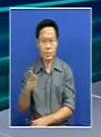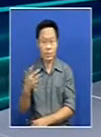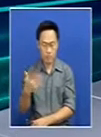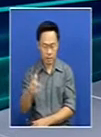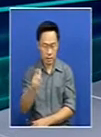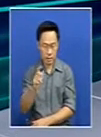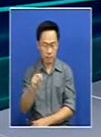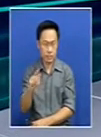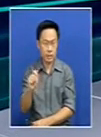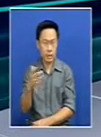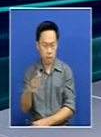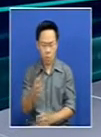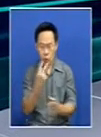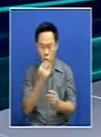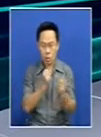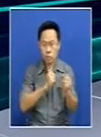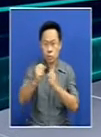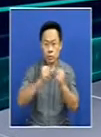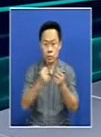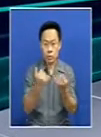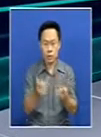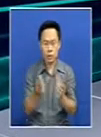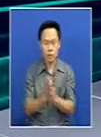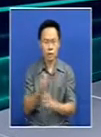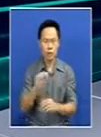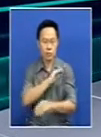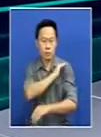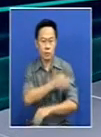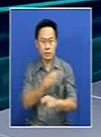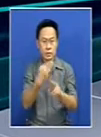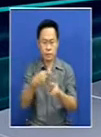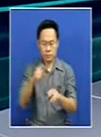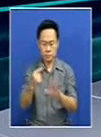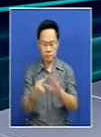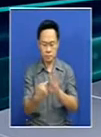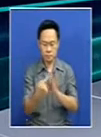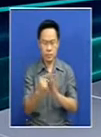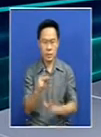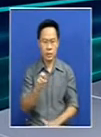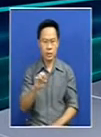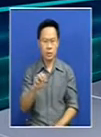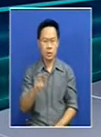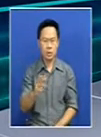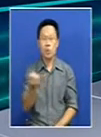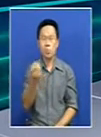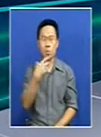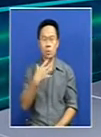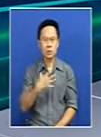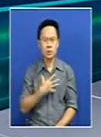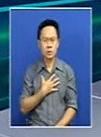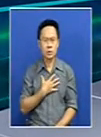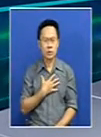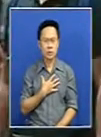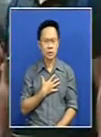เราข้ามมาที่วงการหมัดมวยกันบ้างนะครับแมนนี่ปาเกียวนะครับออกมาเปิดเผยนะครับว่าอยากจะเล่นในโอลิมปิกเกม